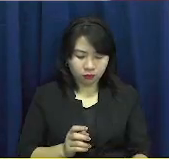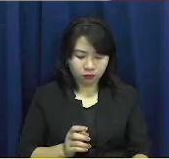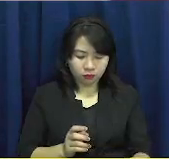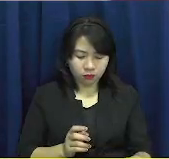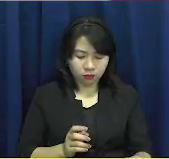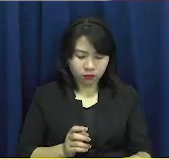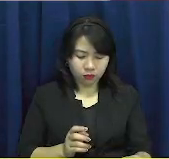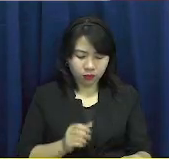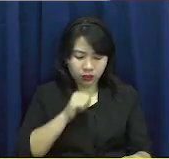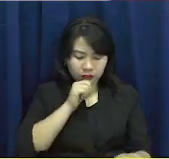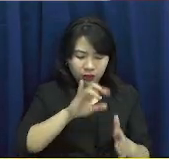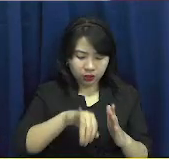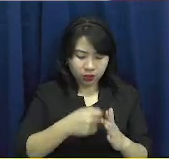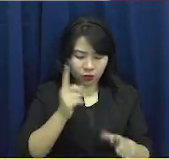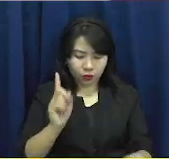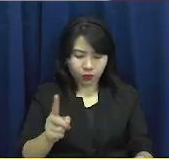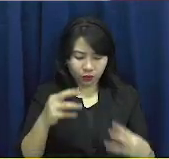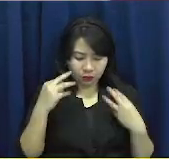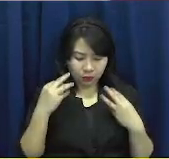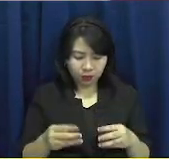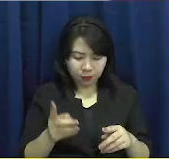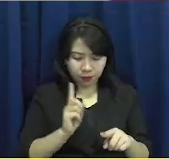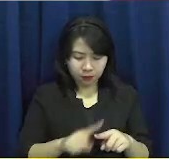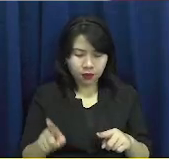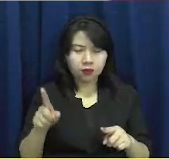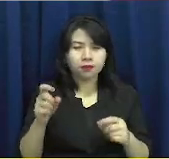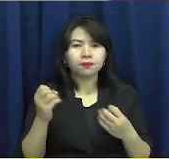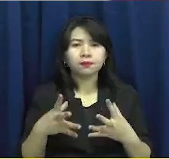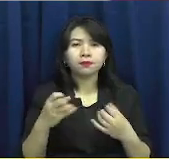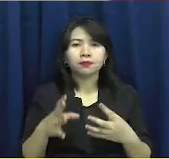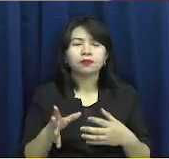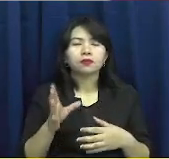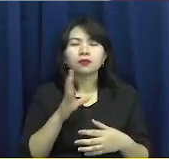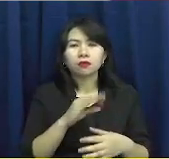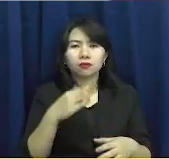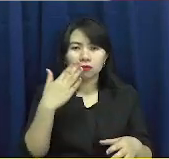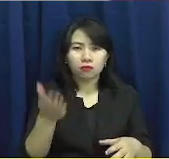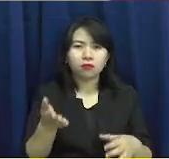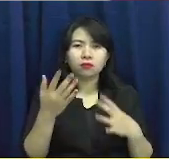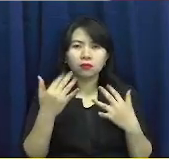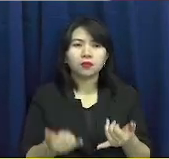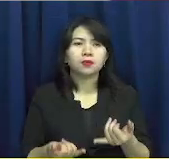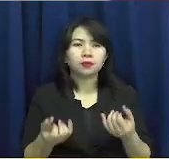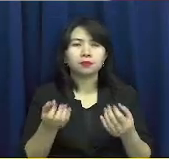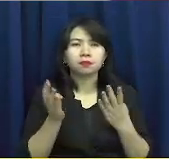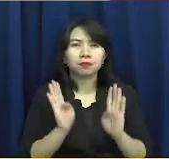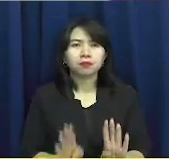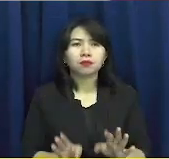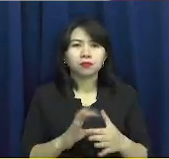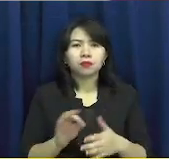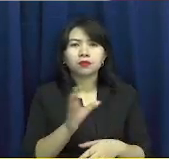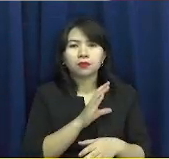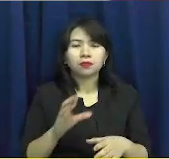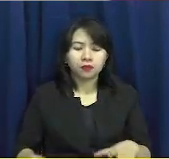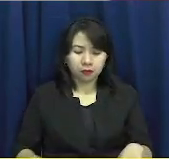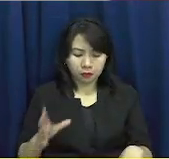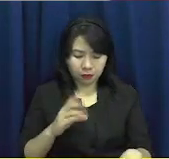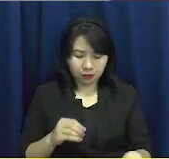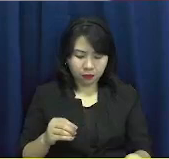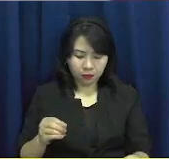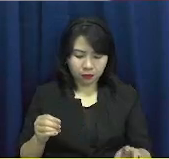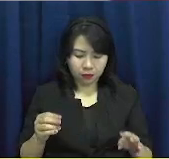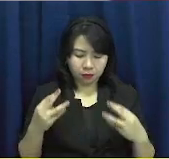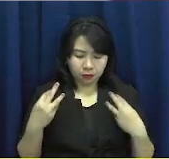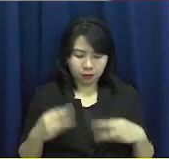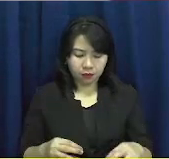many. So verse 27, andiyan dyan din, now ye are the body of Christ and members in particular. You